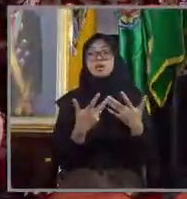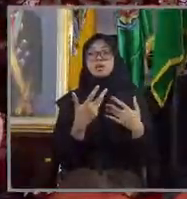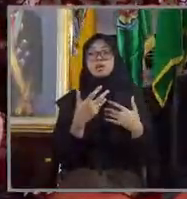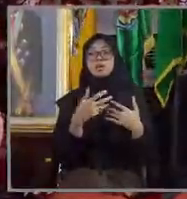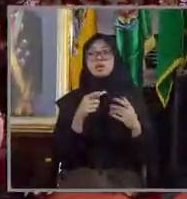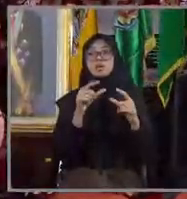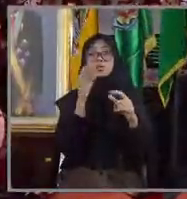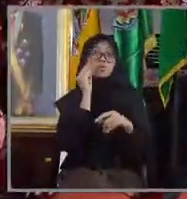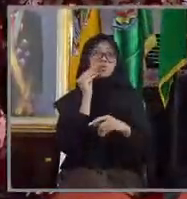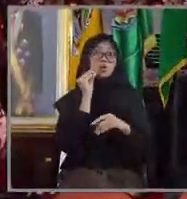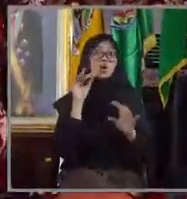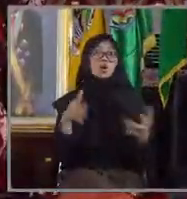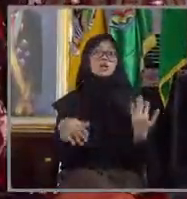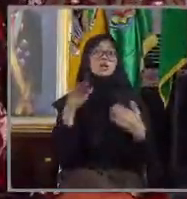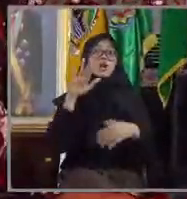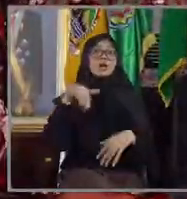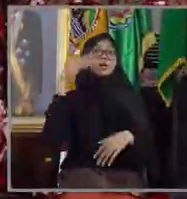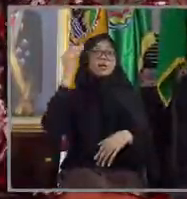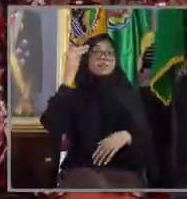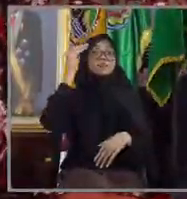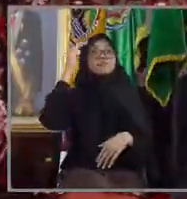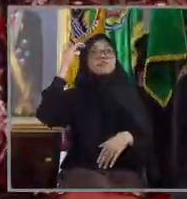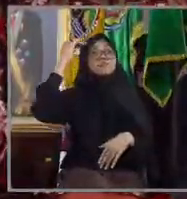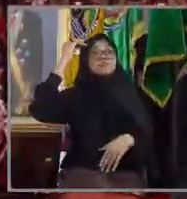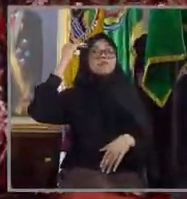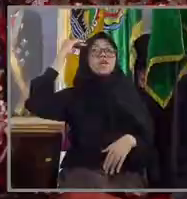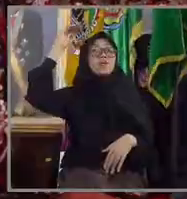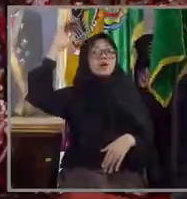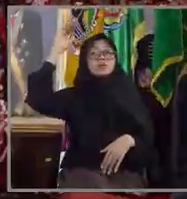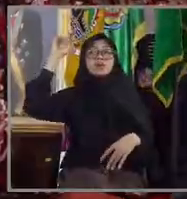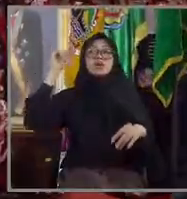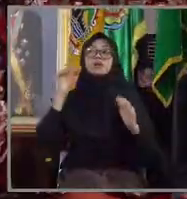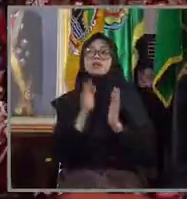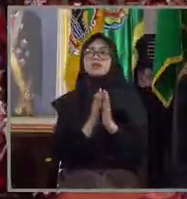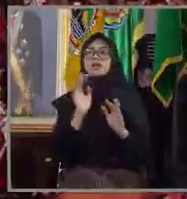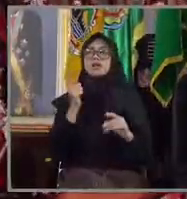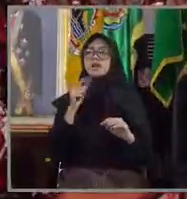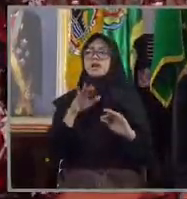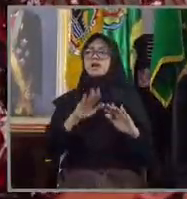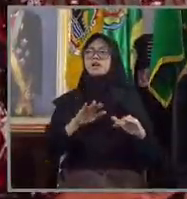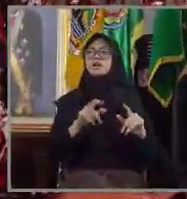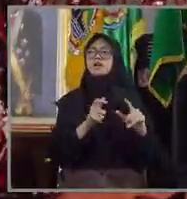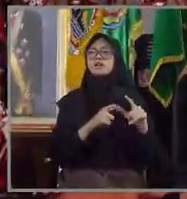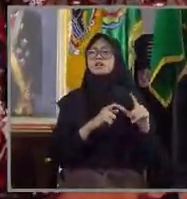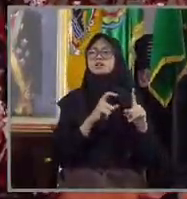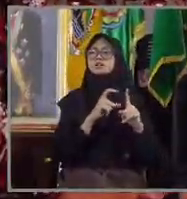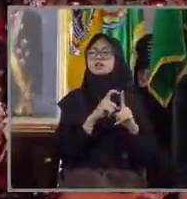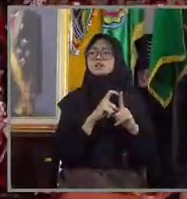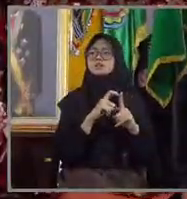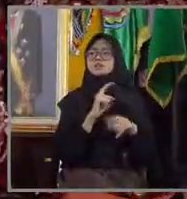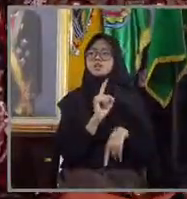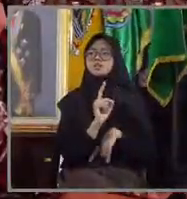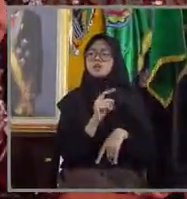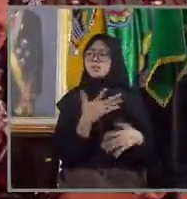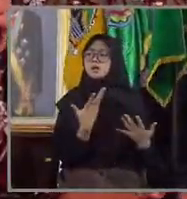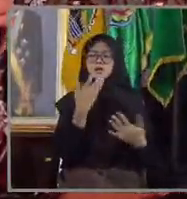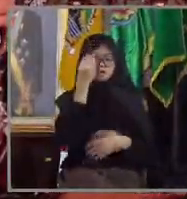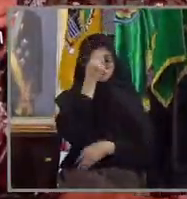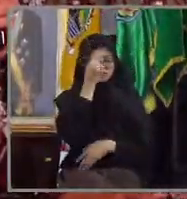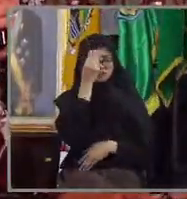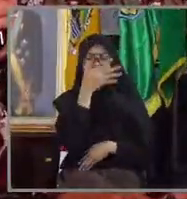maaf dengan segala hormat Tadi malam saya terima sd1 apa Solo itu ke Thailand